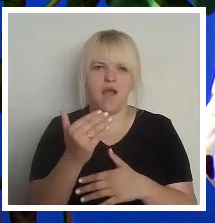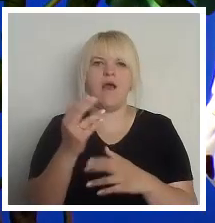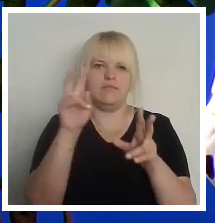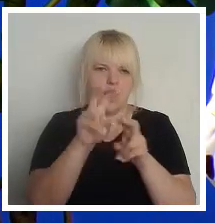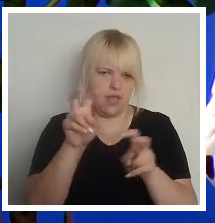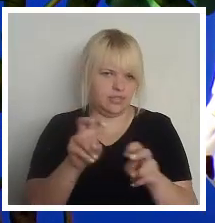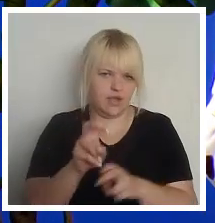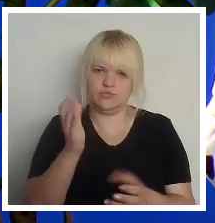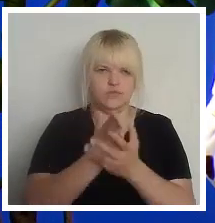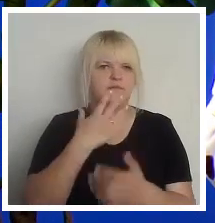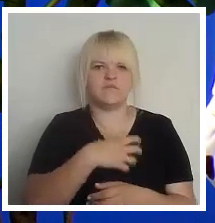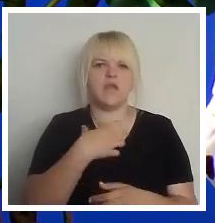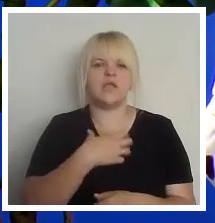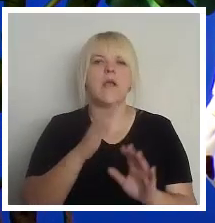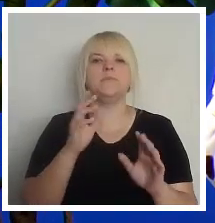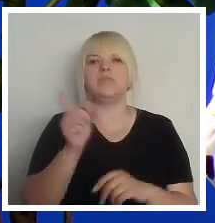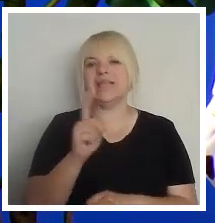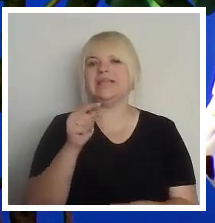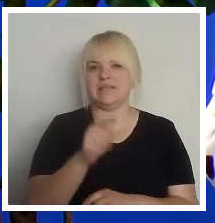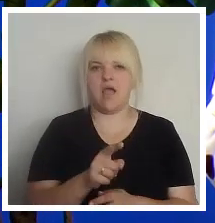Tā kā, ir tā, ka